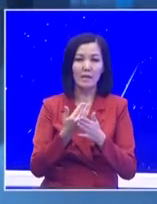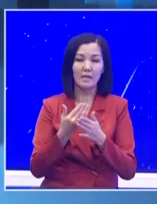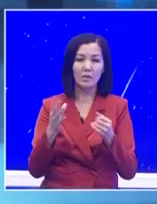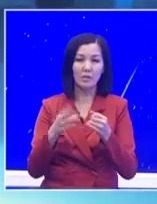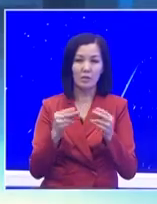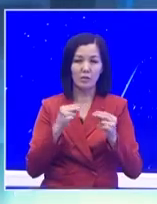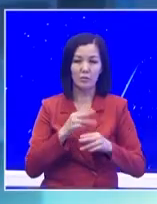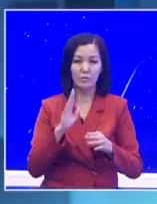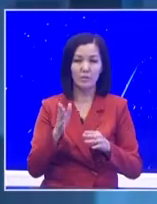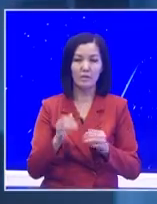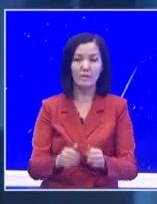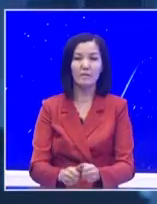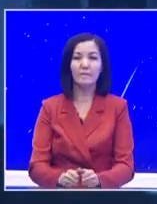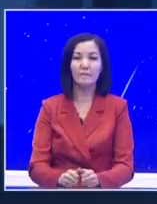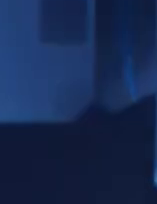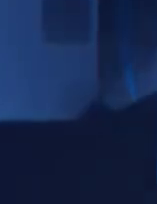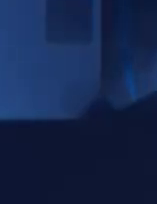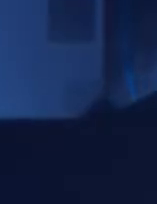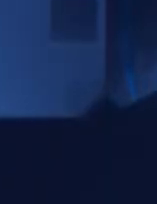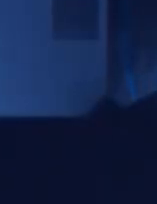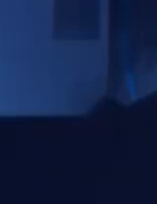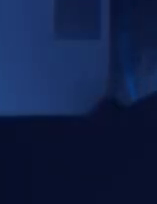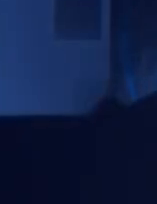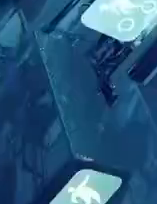Қазтұрған, Шетсу арнасы, Ақсу ауданынан.